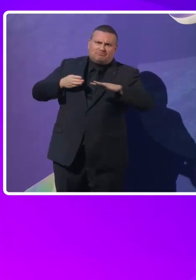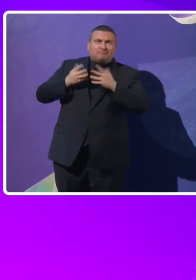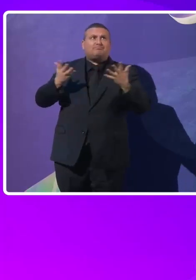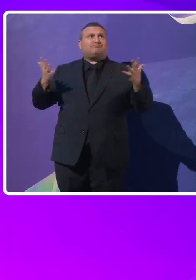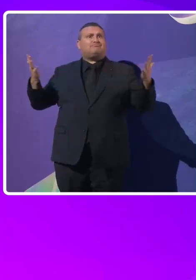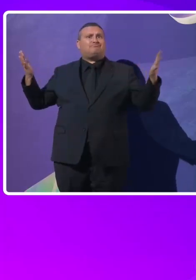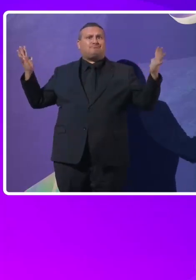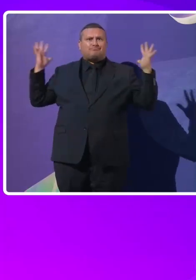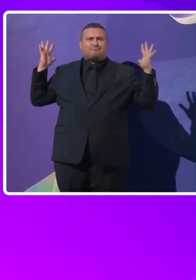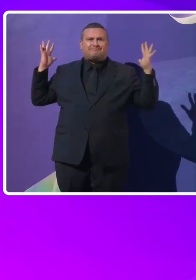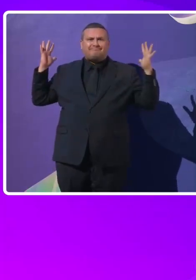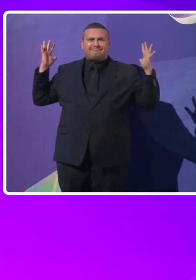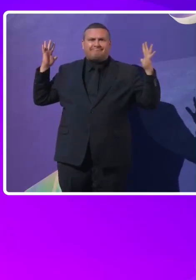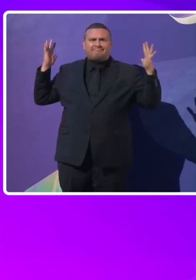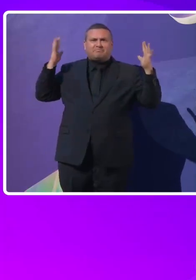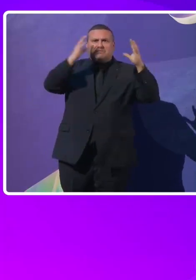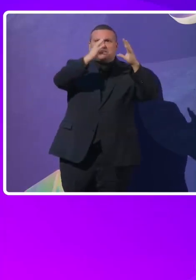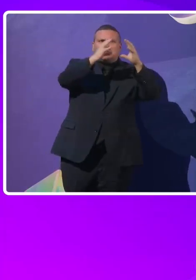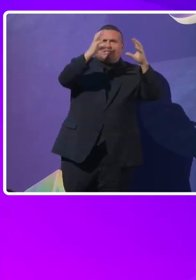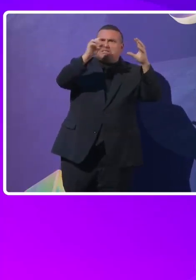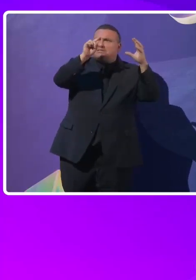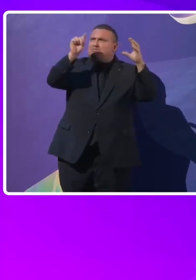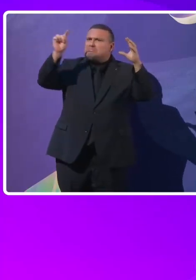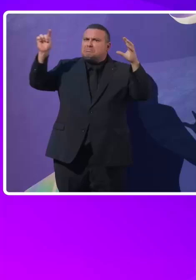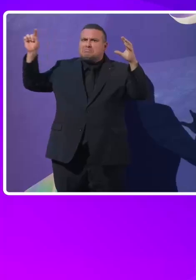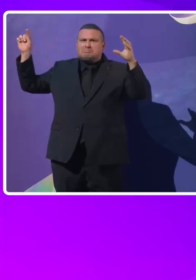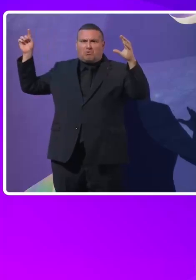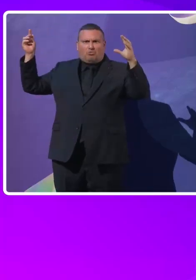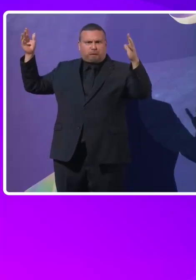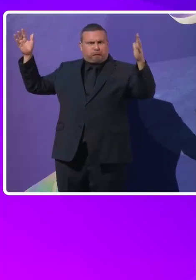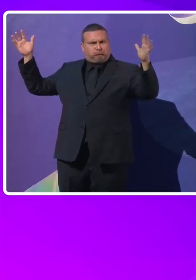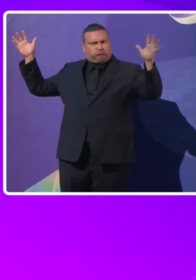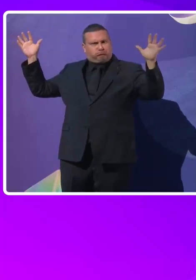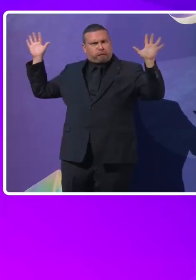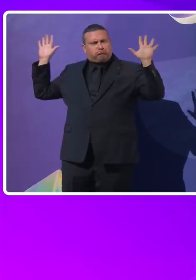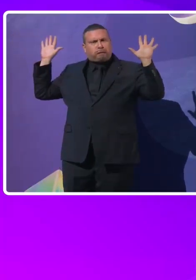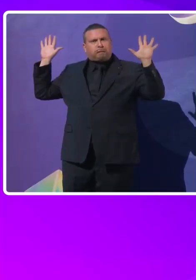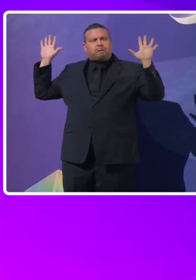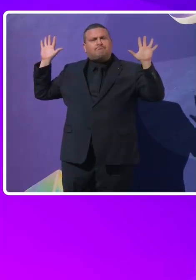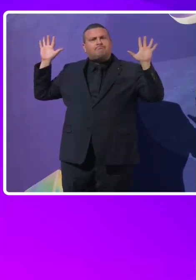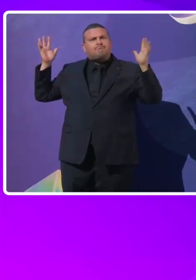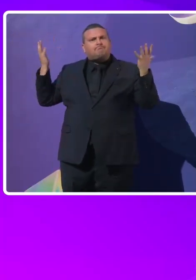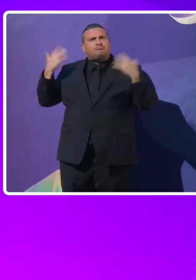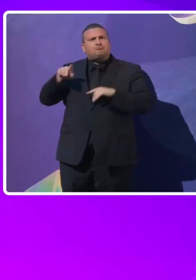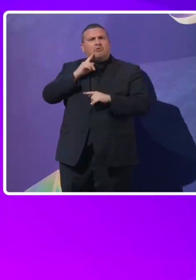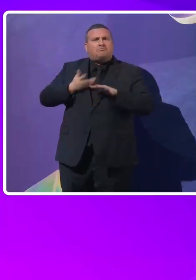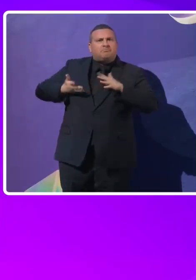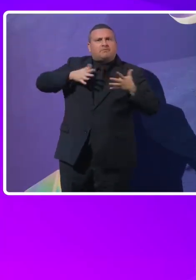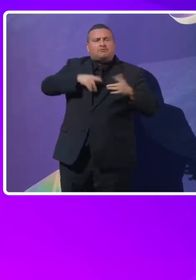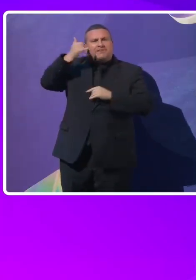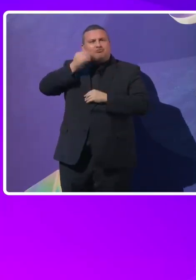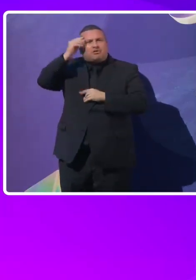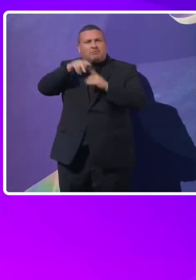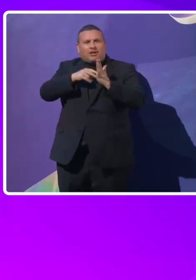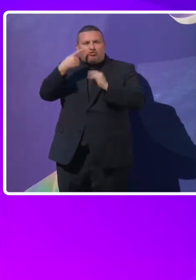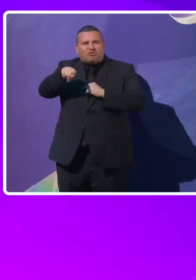direi molte aziende Questa è la nostra esperienza hanno iniziato a introdurre questa tecnologia all'interno delle applicazioni